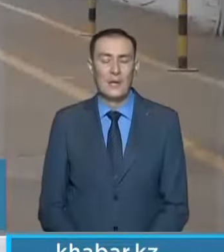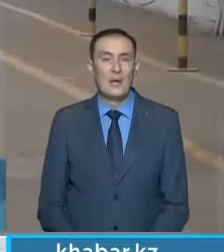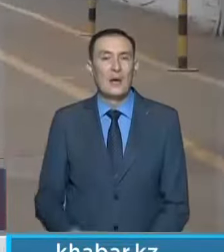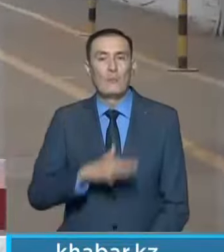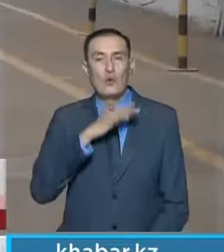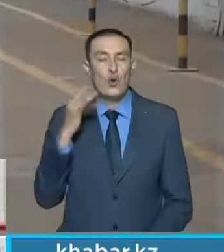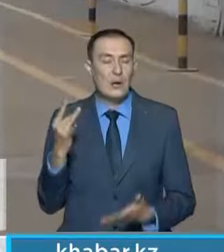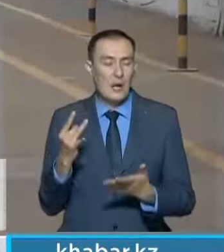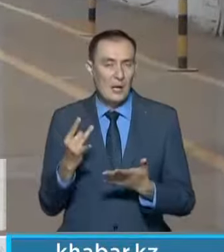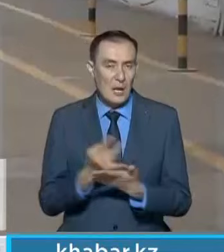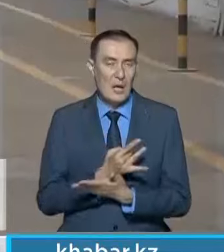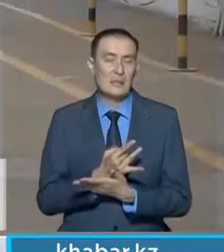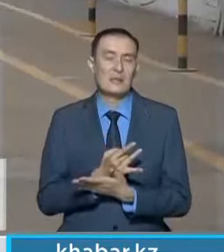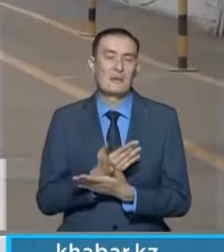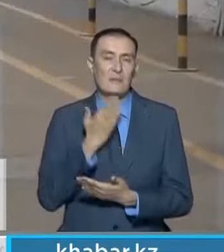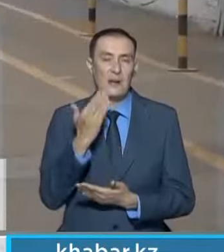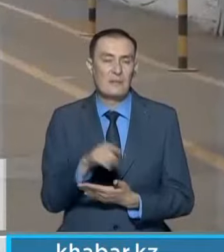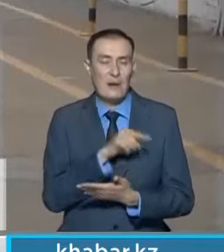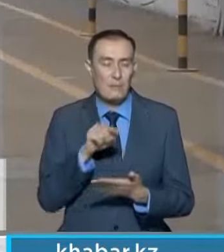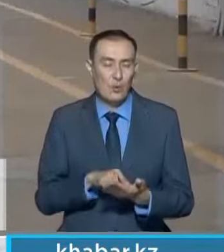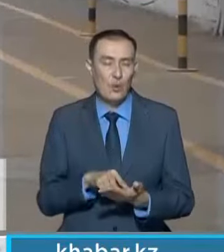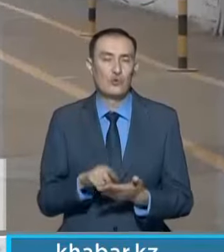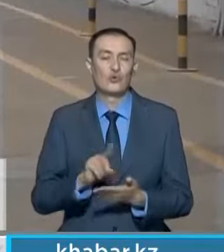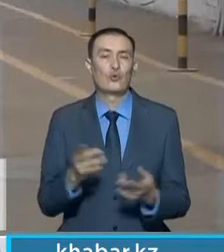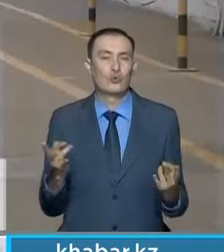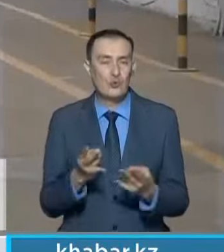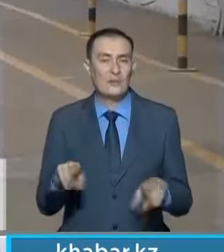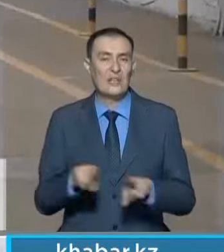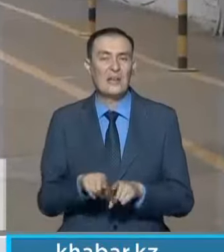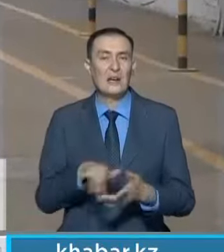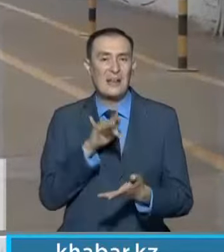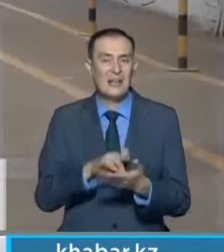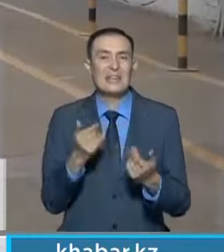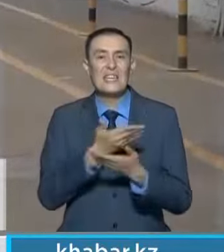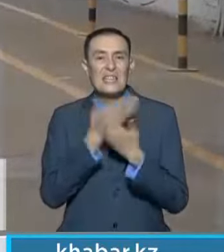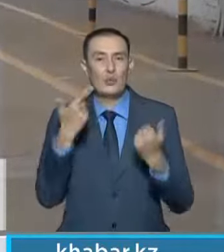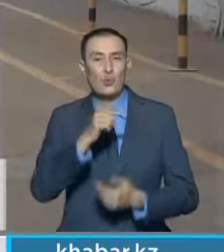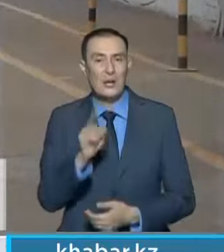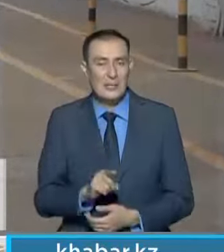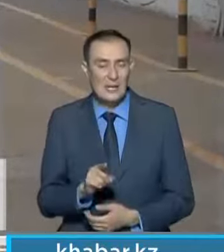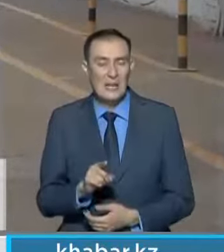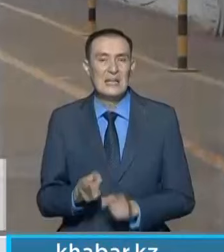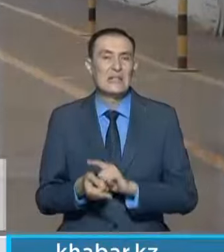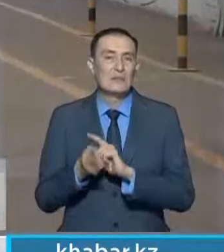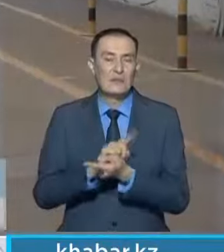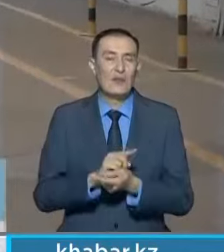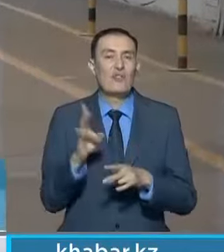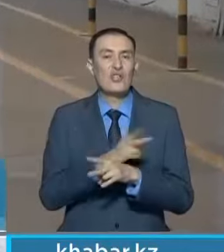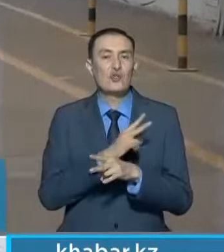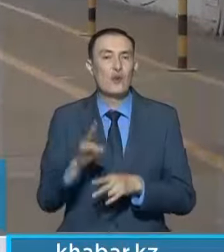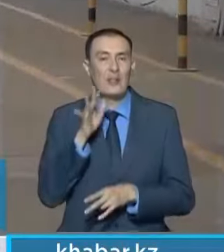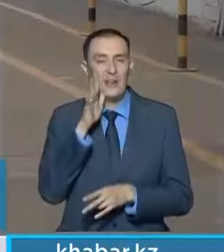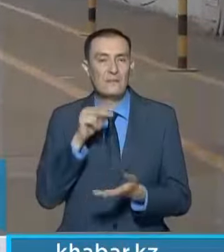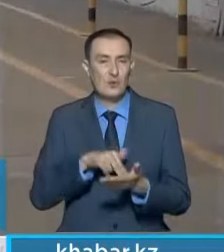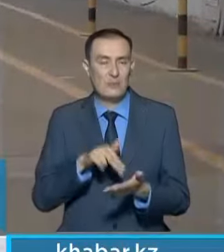Неоднократно уже поднимался нами вопрос с депутатами о том, что необходимо в таких городах, где сегодня нет газификации, перейти на ночной тариф. И